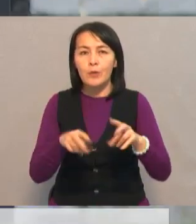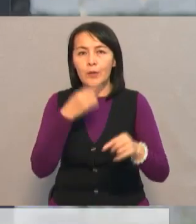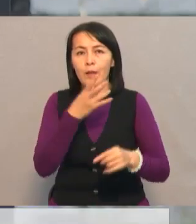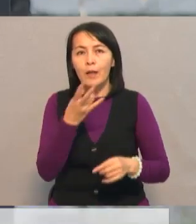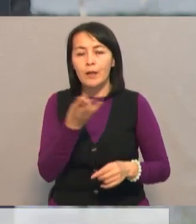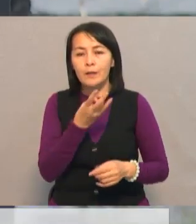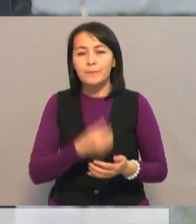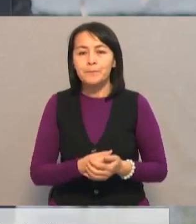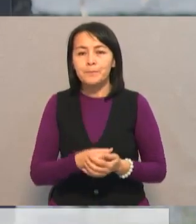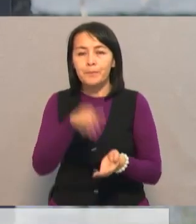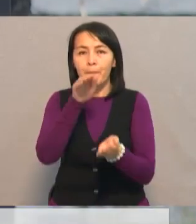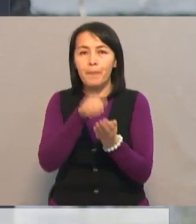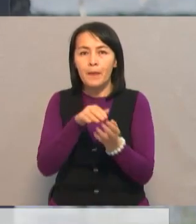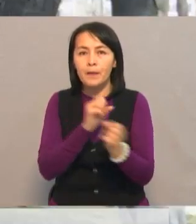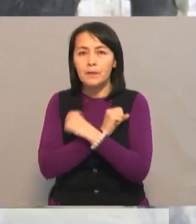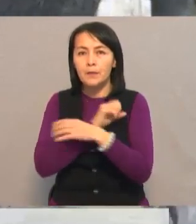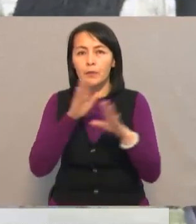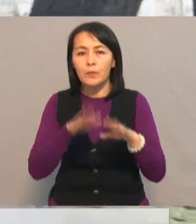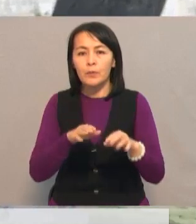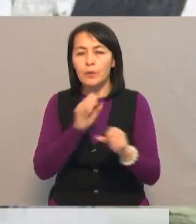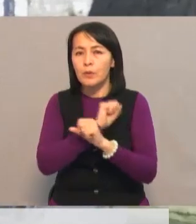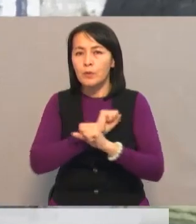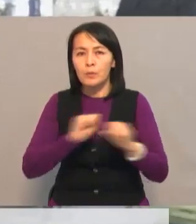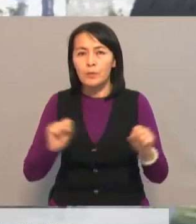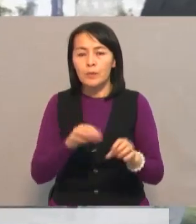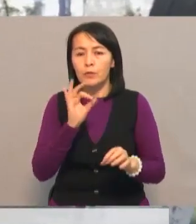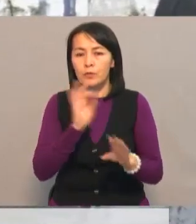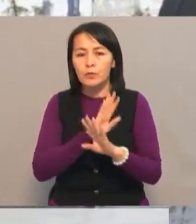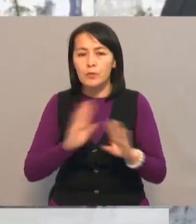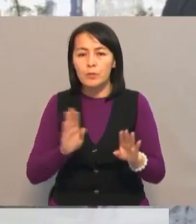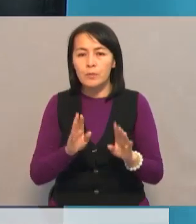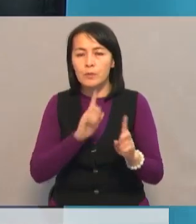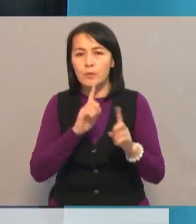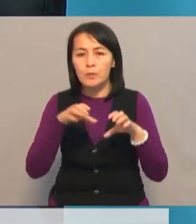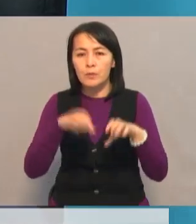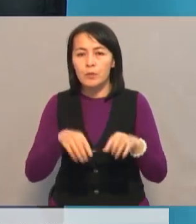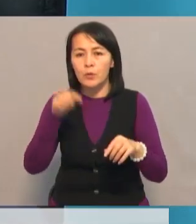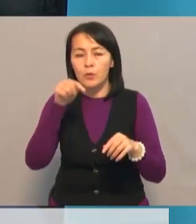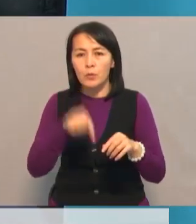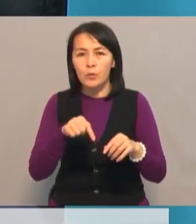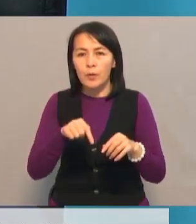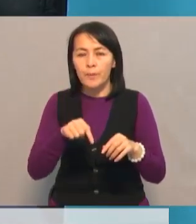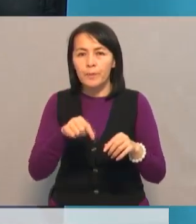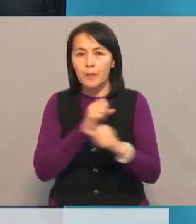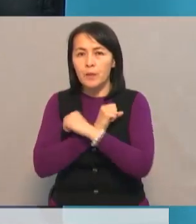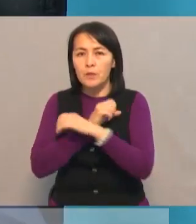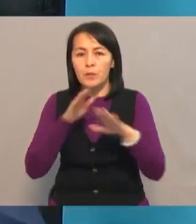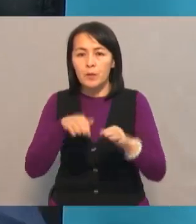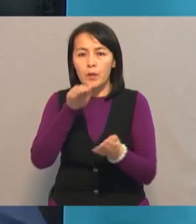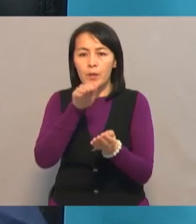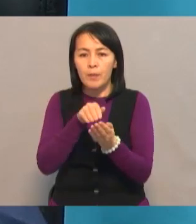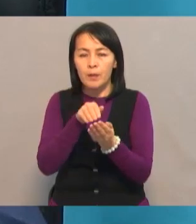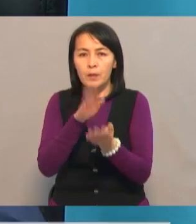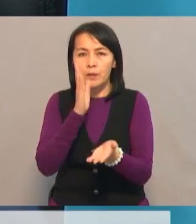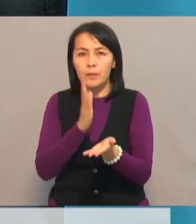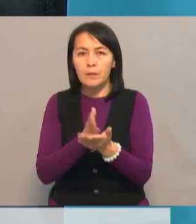жеткізді. Зираттың саябақта орналасуы мүлде орынсыз деп отыр мәслихат төрағасы. Тура ортасында мәйіттер жерленген